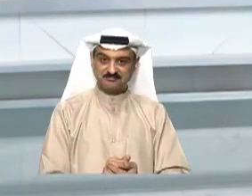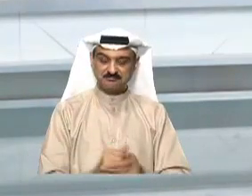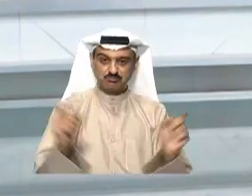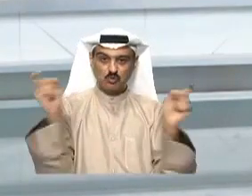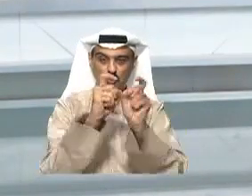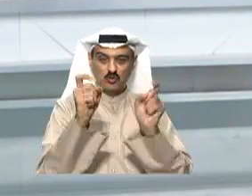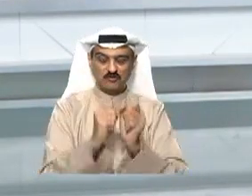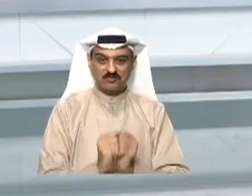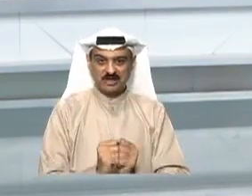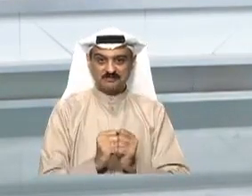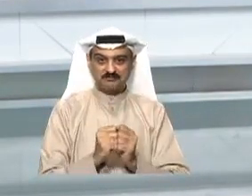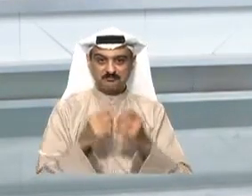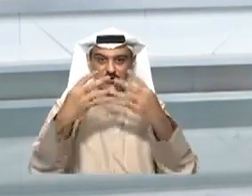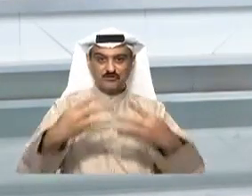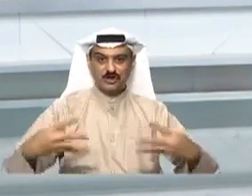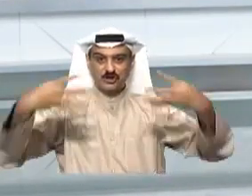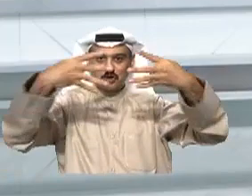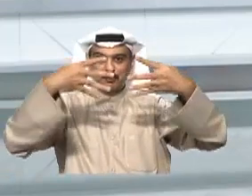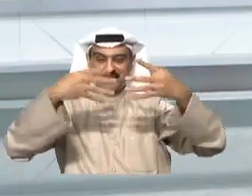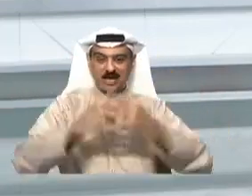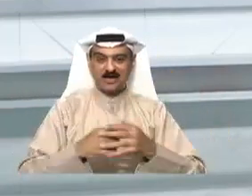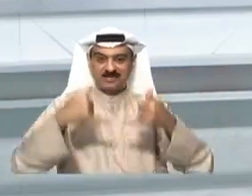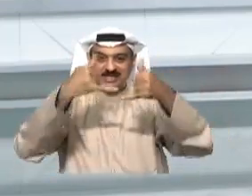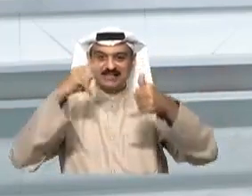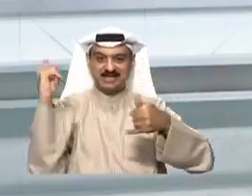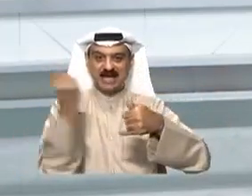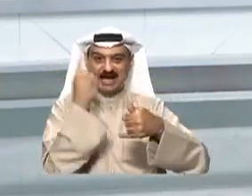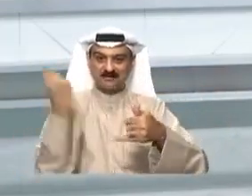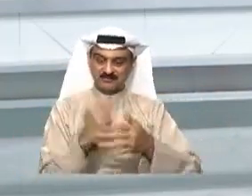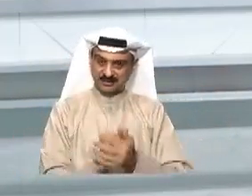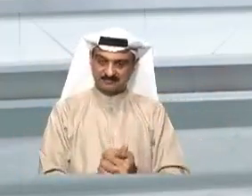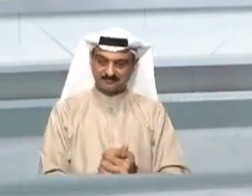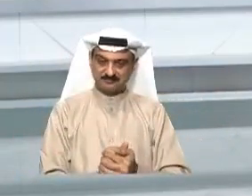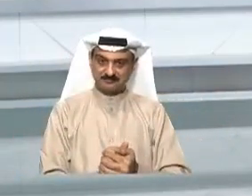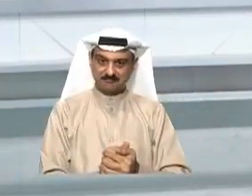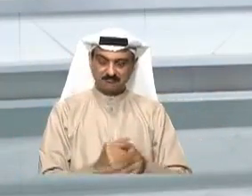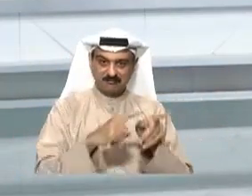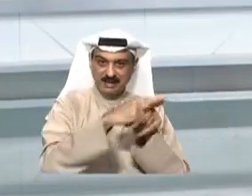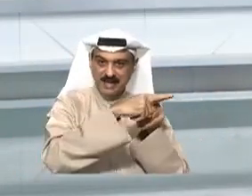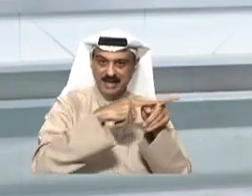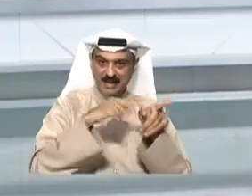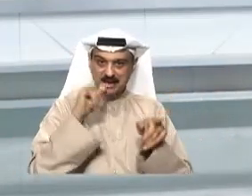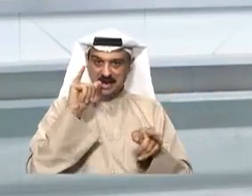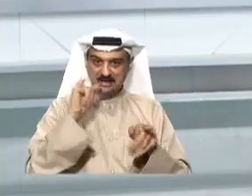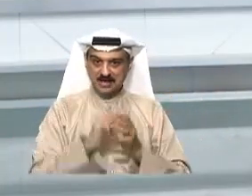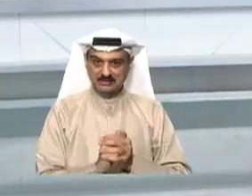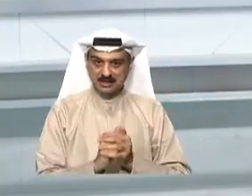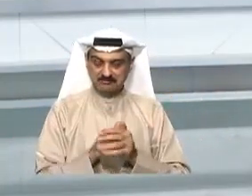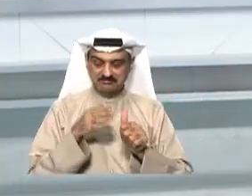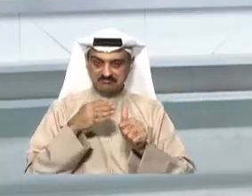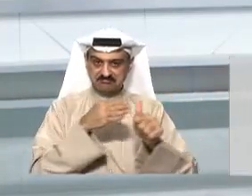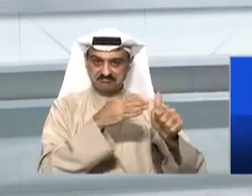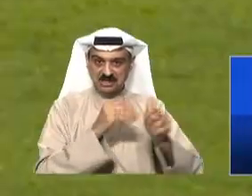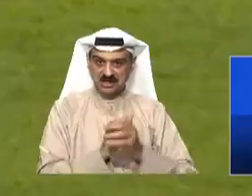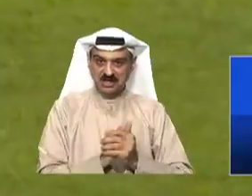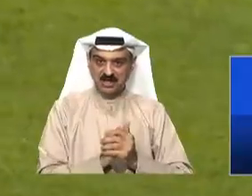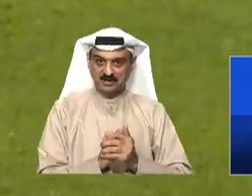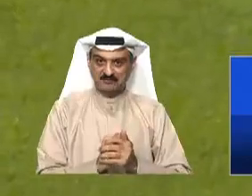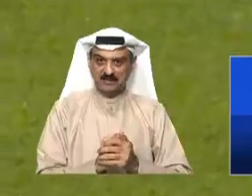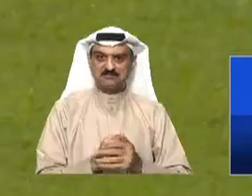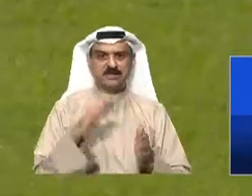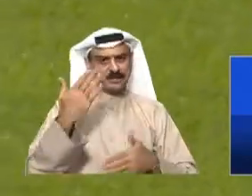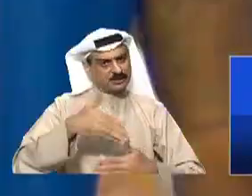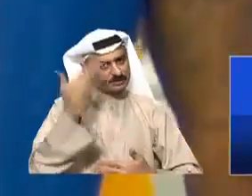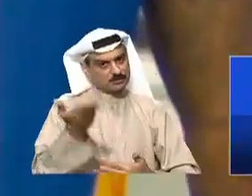ضمن منافسات الدور ربع النهائي من المونديال. ويتطلع منتخب إنجلترا بقيادة مدربي ساوثغيت إلى الفوز على